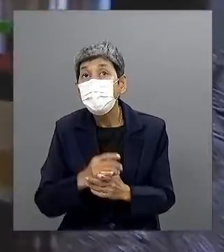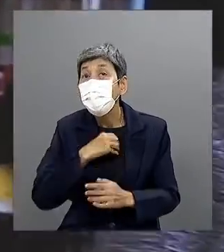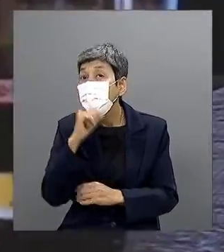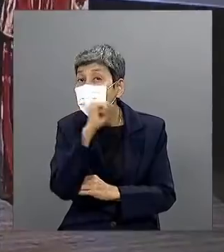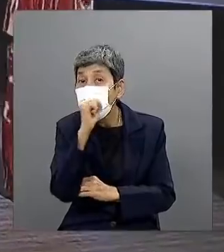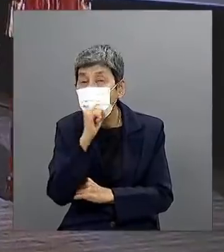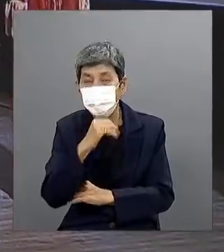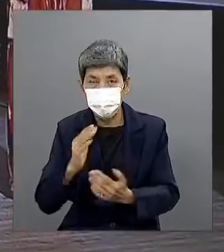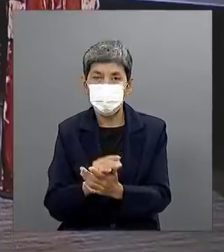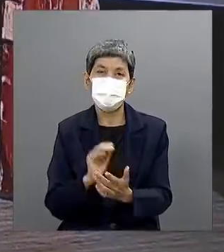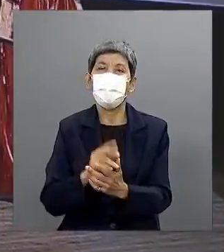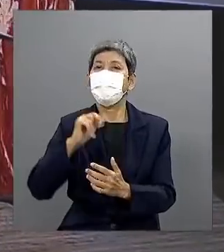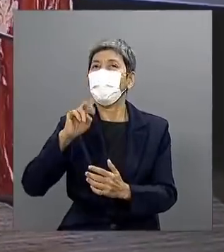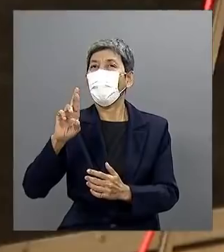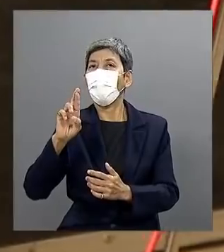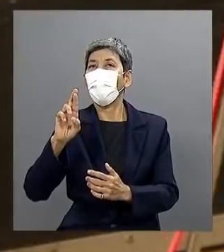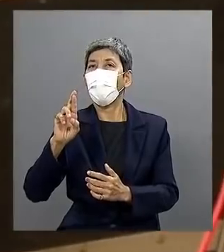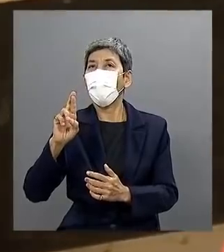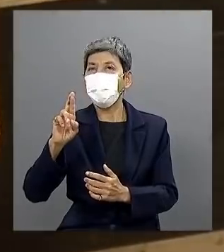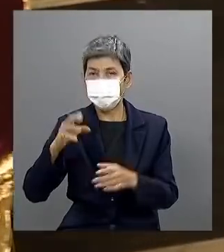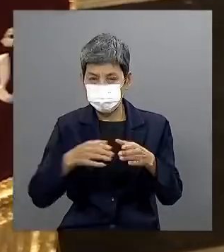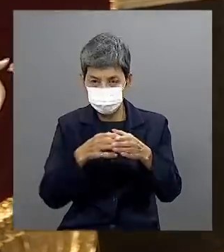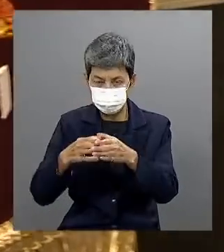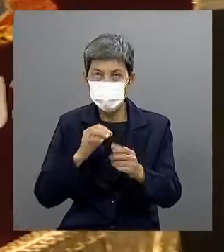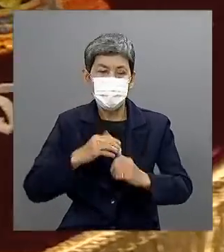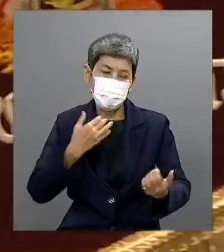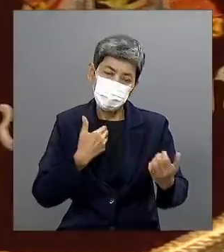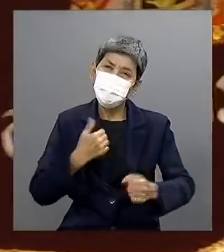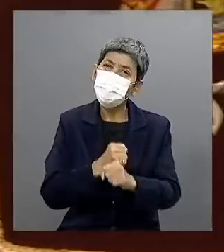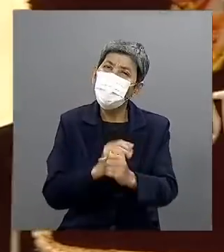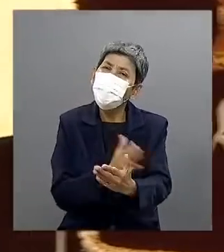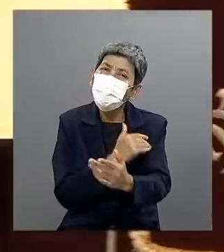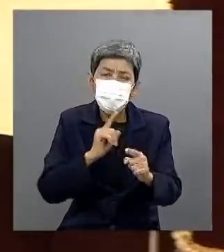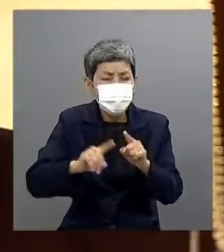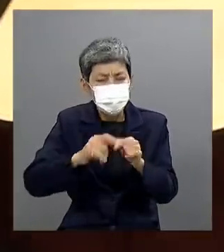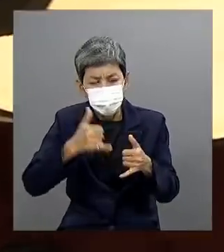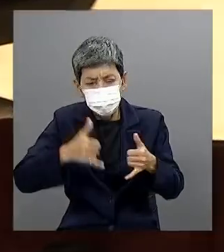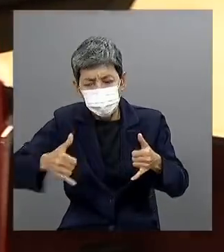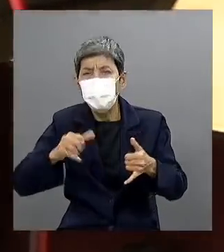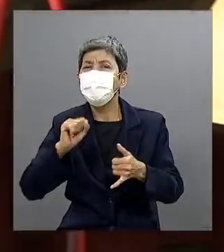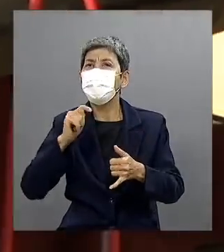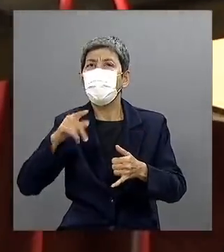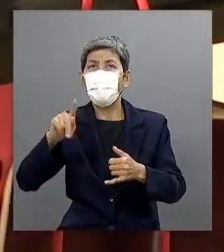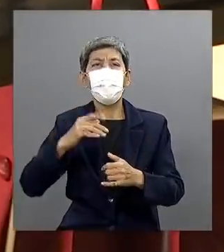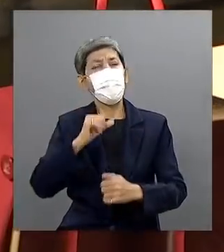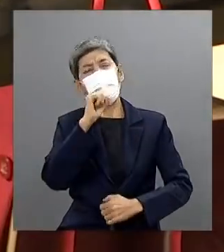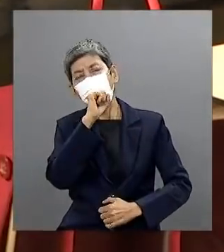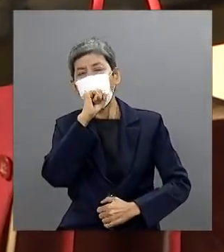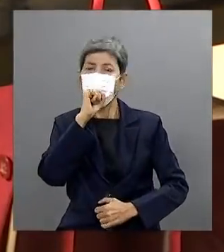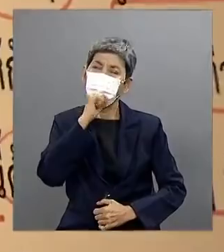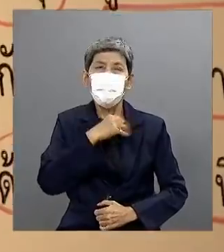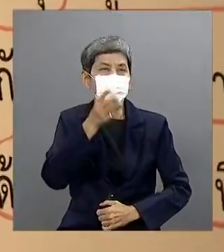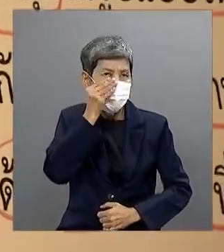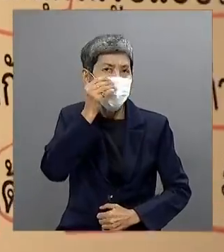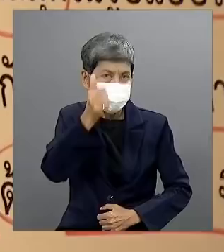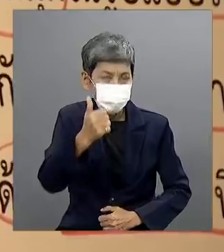จารย์ณรงค์เนธเจริญนะคะพร้อมทั้งเหล่านักดนตรีแล้วก็นักร้องคลื่นลูกใหม่จากวงสุนทราภรณ์ที่จะมาร่วมขับกล่อมให้กับคุณผู้ชมนะคะสนุกสน